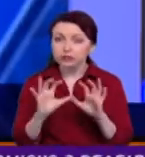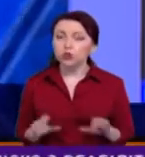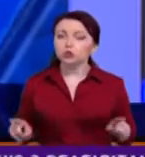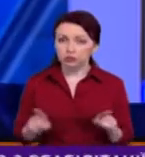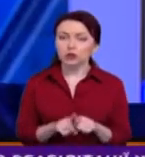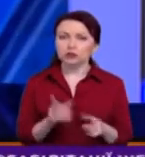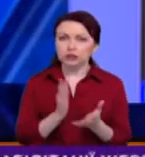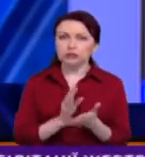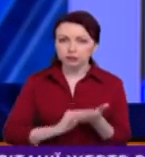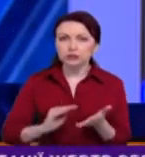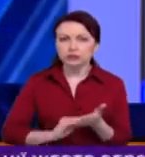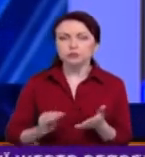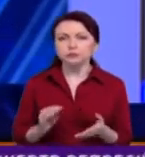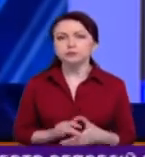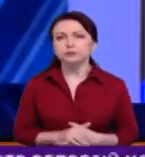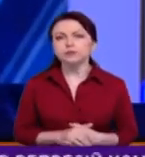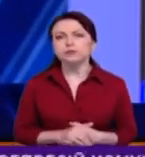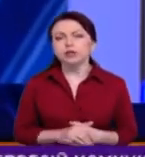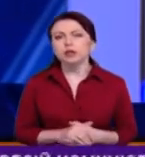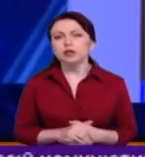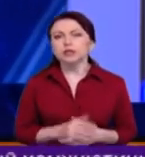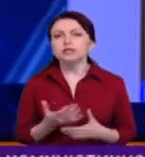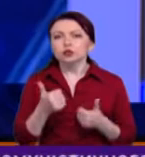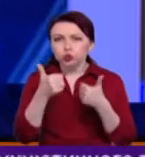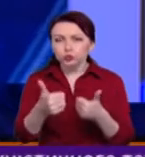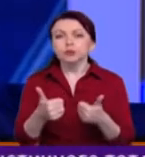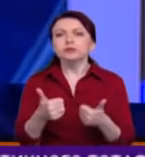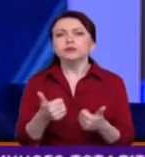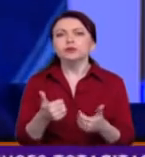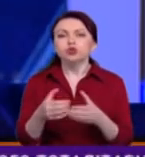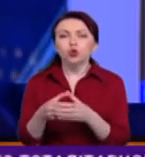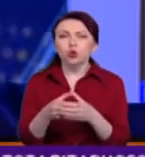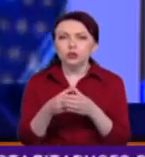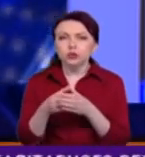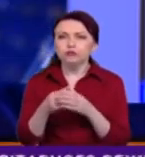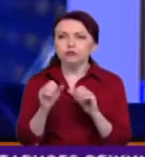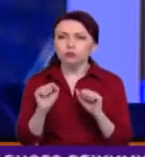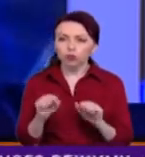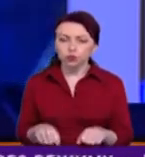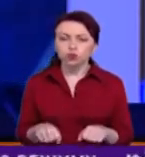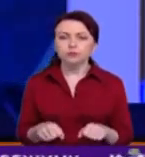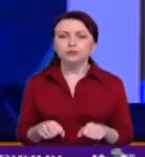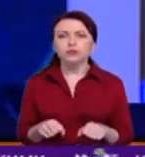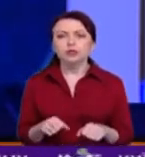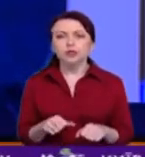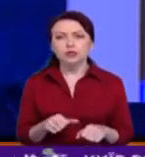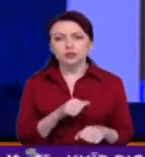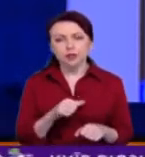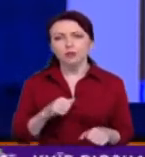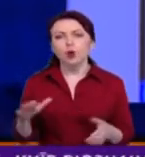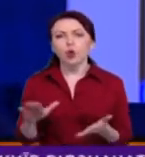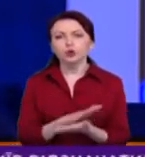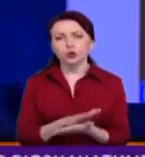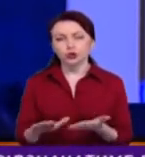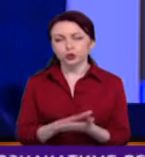І я вважаю, це добре, що колектив може в певній мірі самоочищуватись